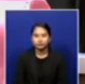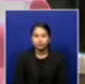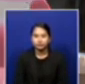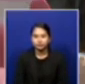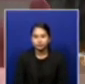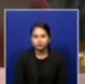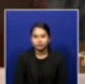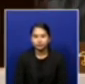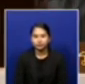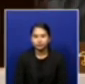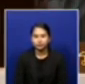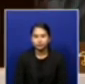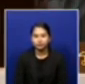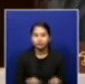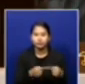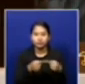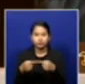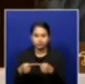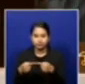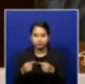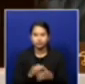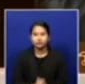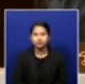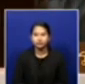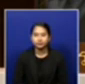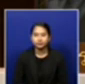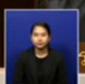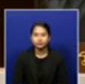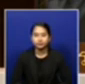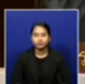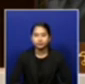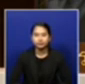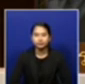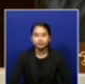ไปครับคุณมนูนศิวาพิรมรัตน์ครับ